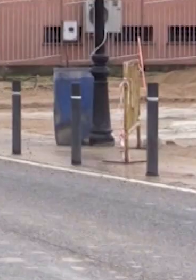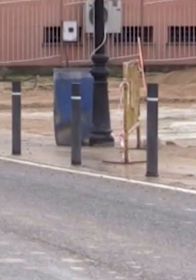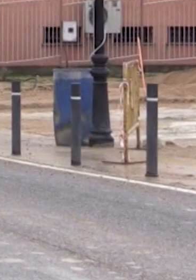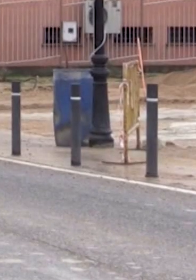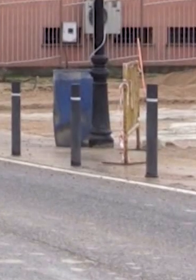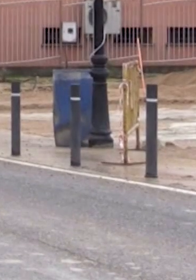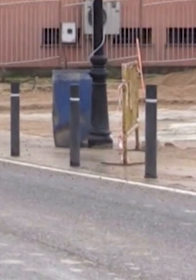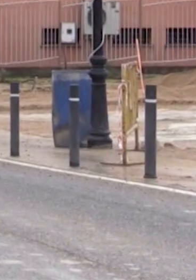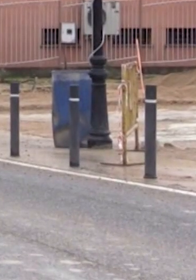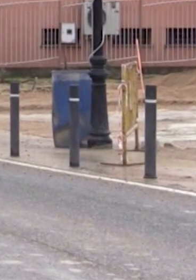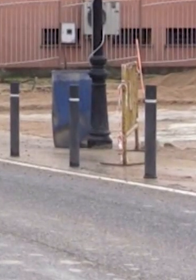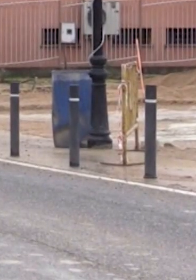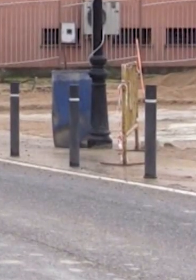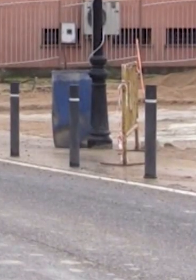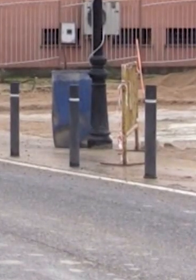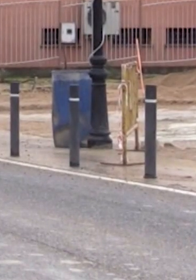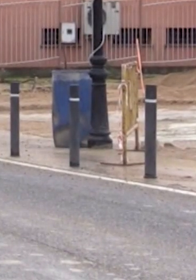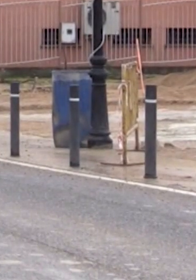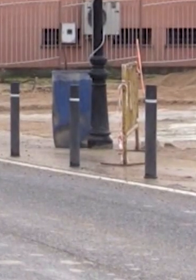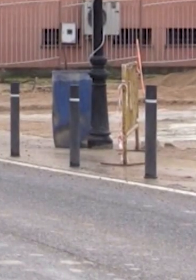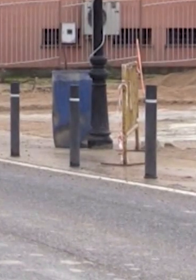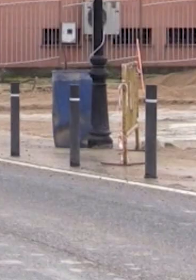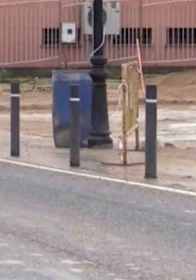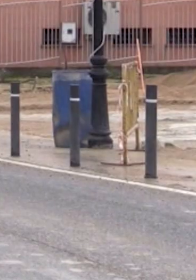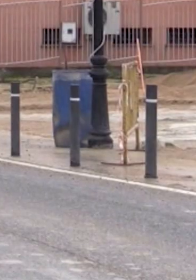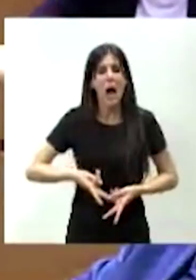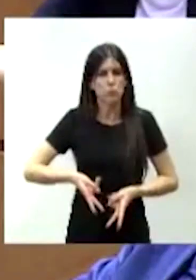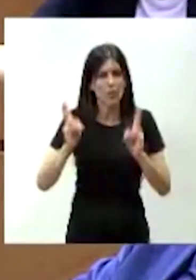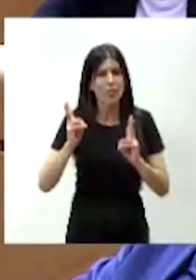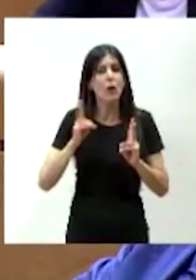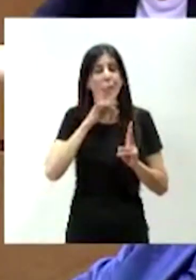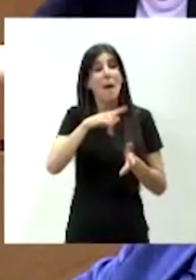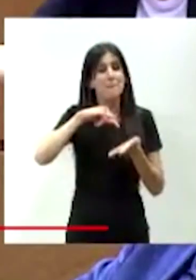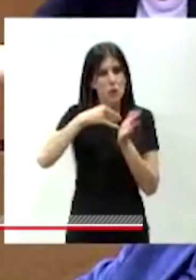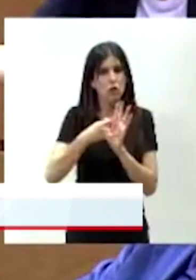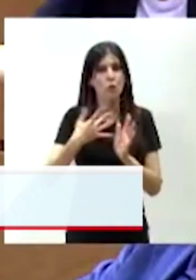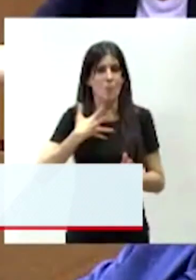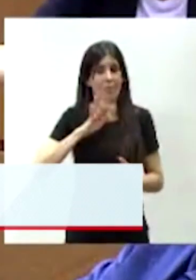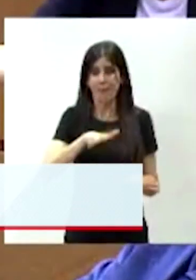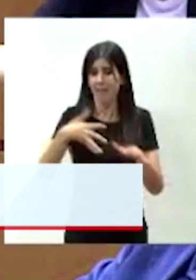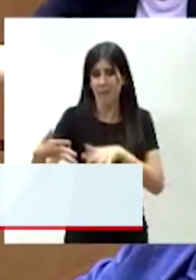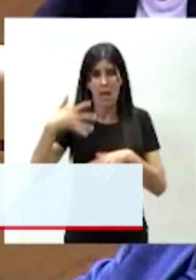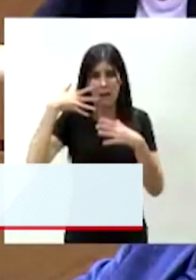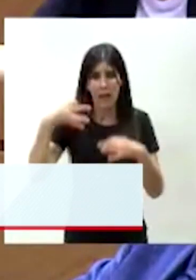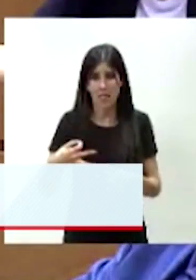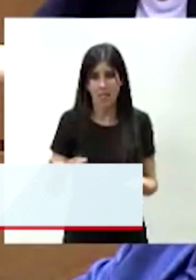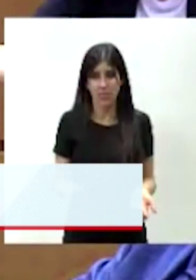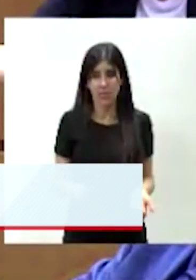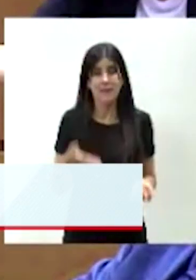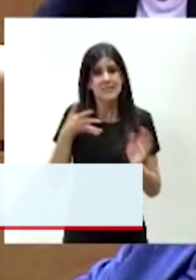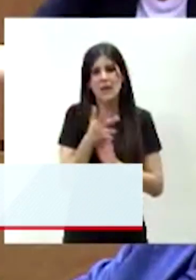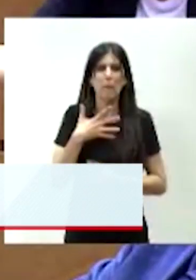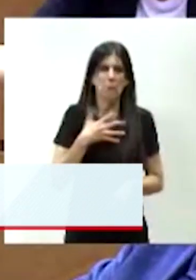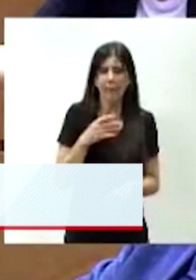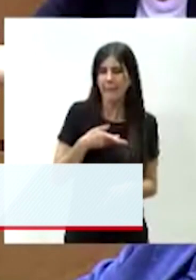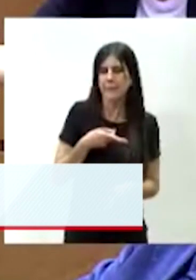Necesitamos que entre administraciones se den las autorizaciones necesarias para que estos proyectos sean una realidad. No podemos consentir